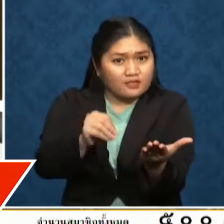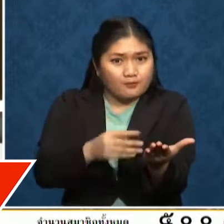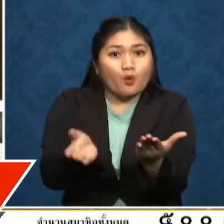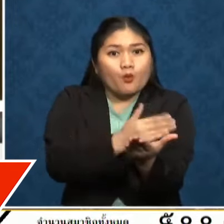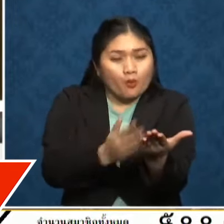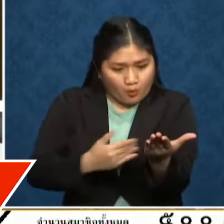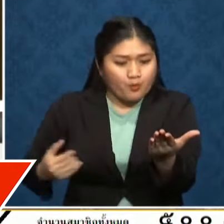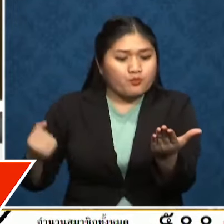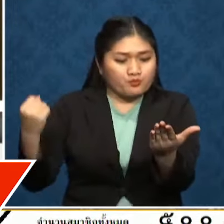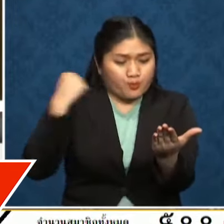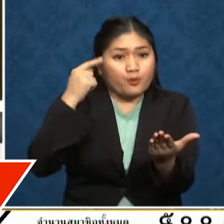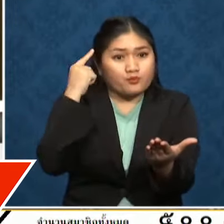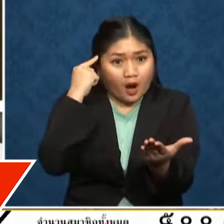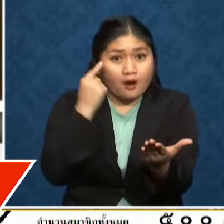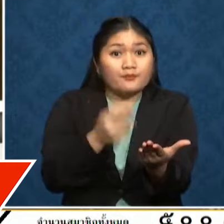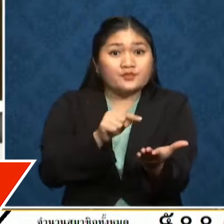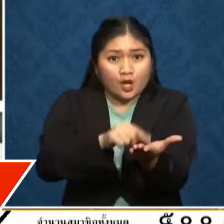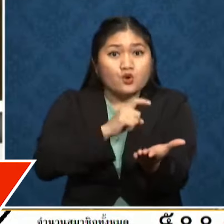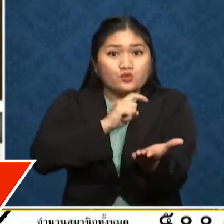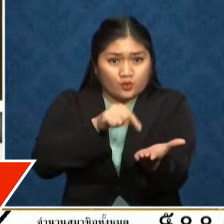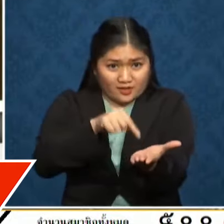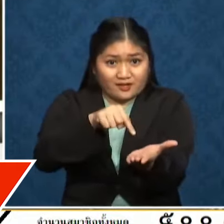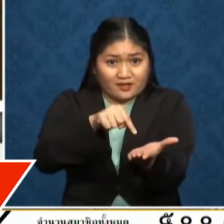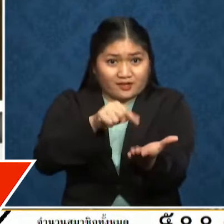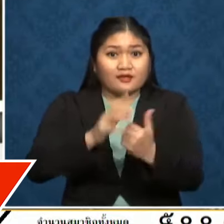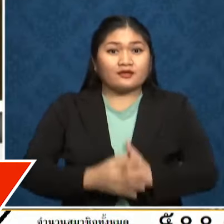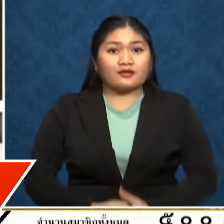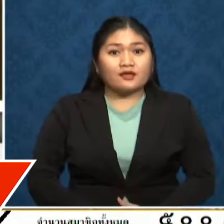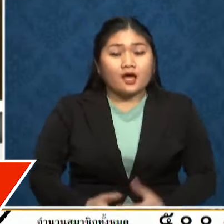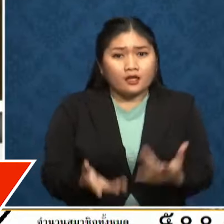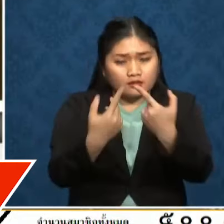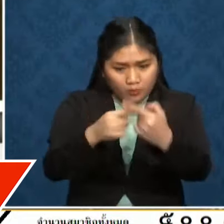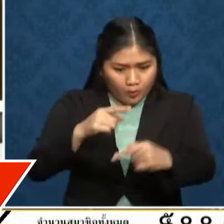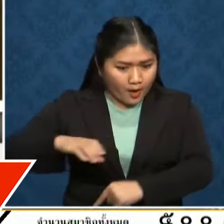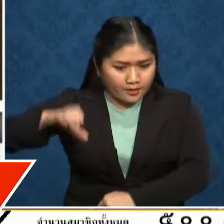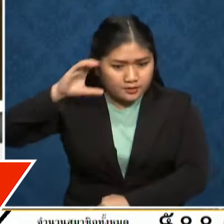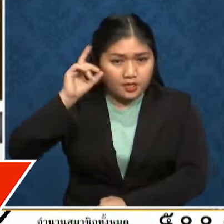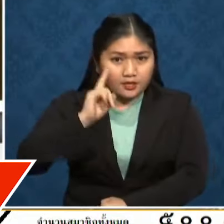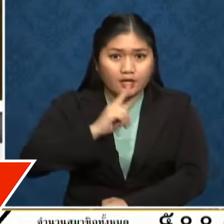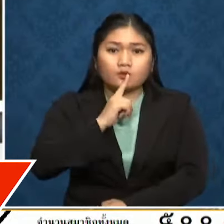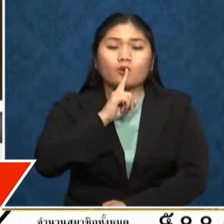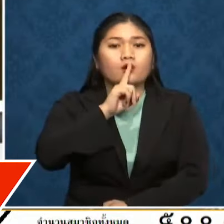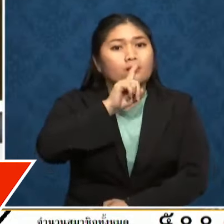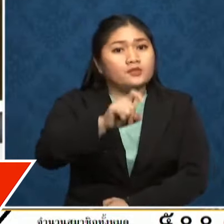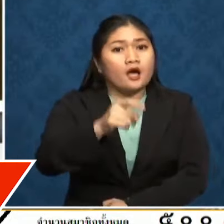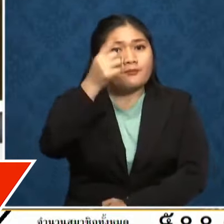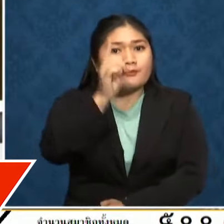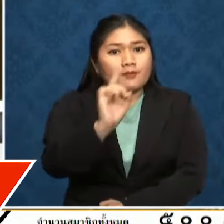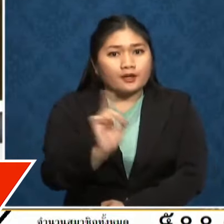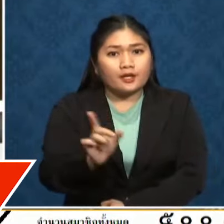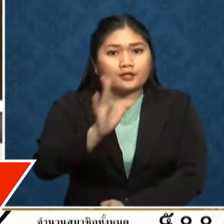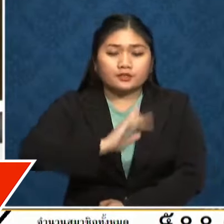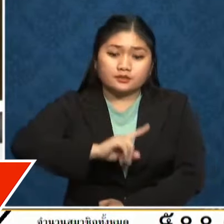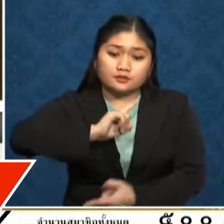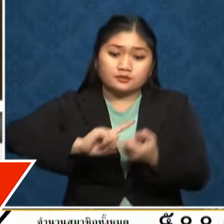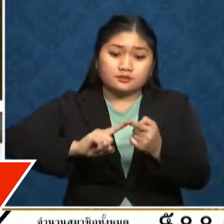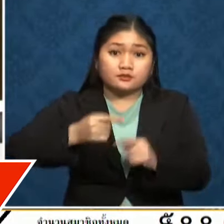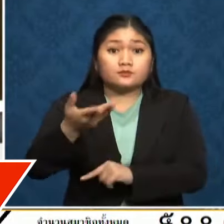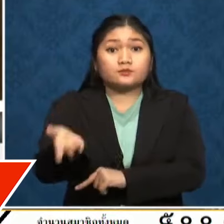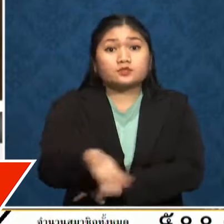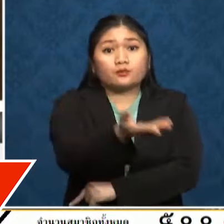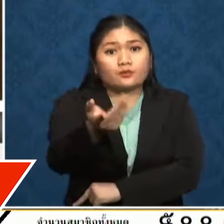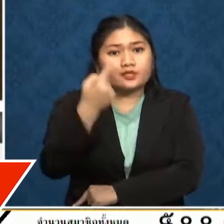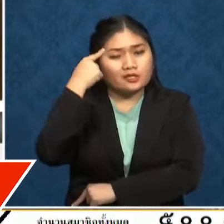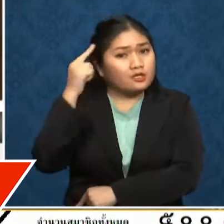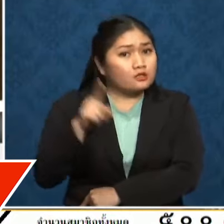นมอผมน่านนดจะเซฟลงมาiousดอปิุ biraz oneแต่ผมเชื่อมั่นวาไม่มคำถามใดที่เพื่อนสมาชิยัของแรงใจ